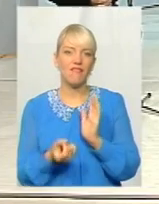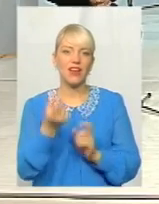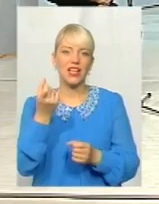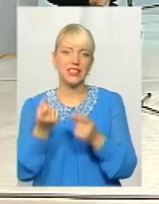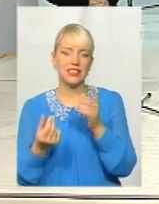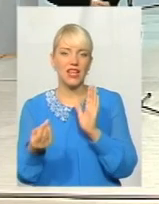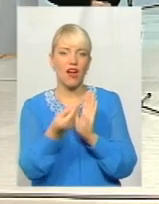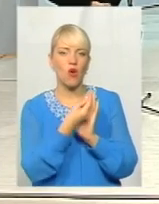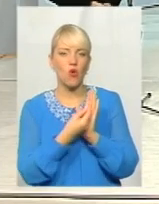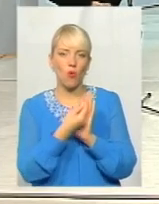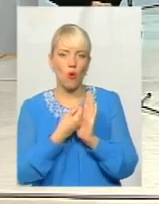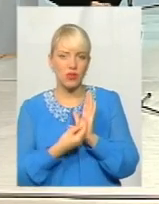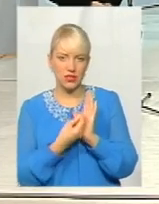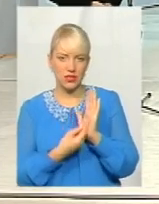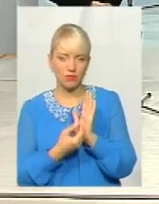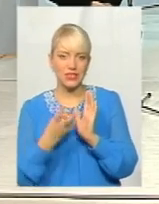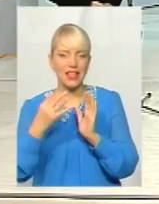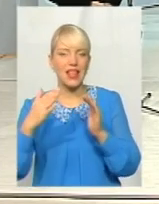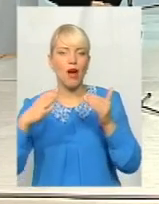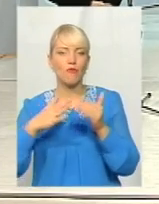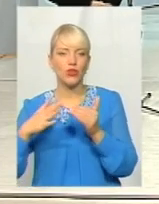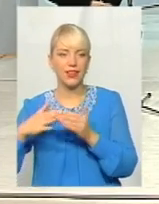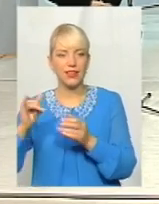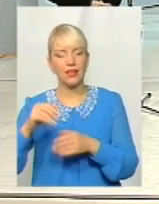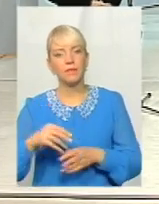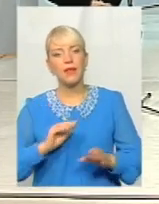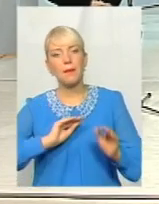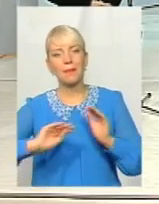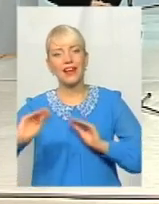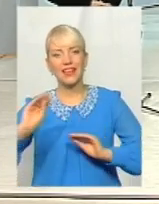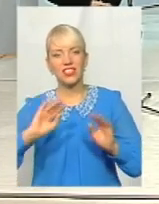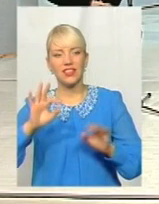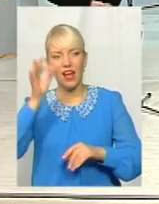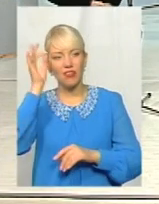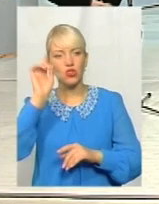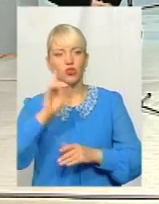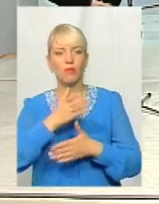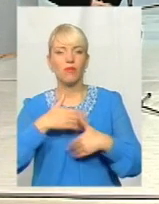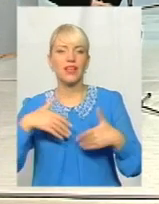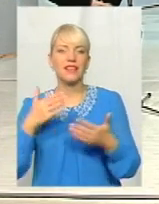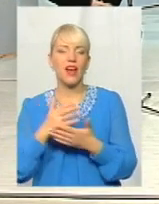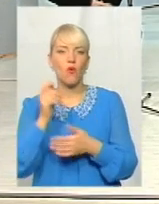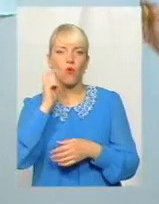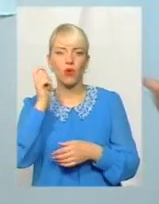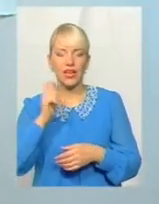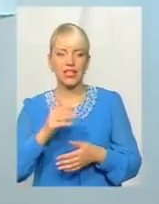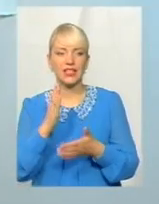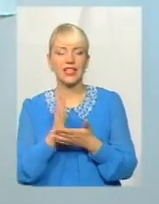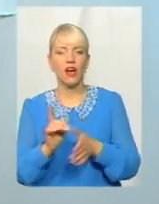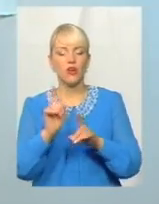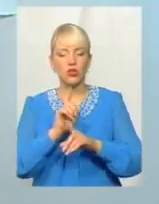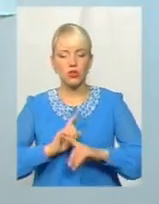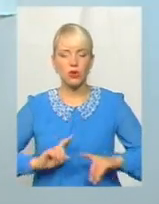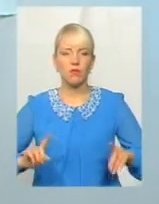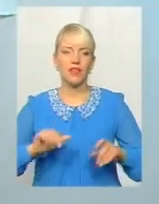і все-таки і прикрашали, і нагадували, що ми є українці, ми є особливими, є самобутні, і маємо в